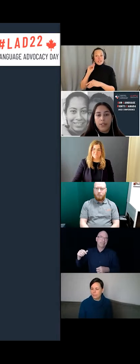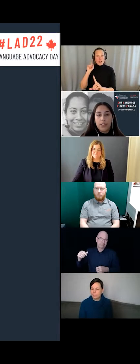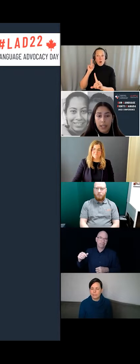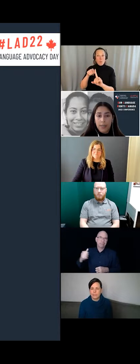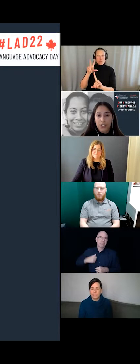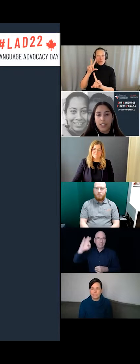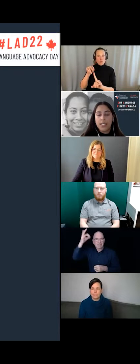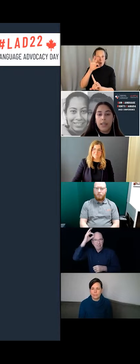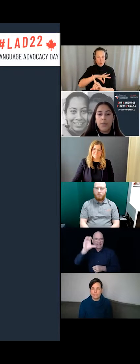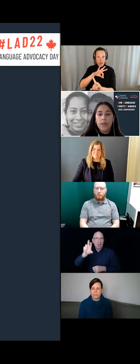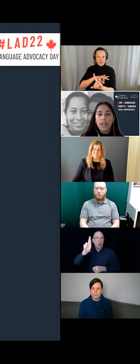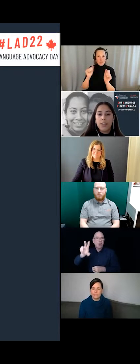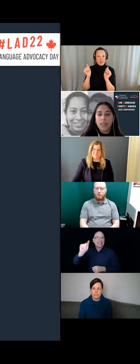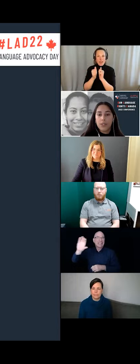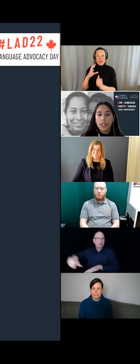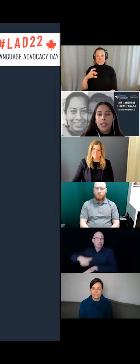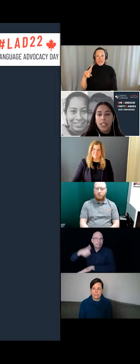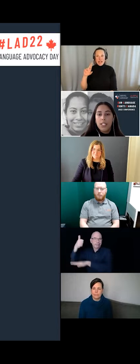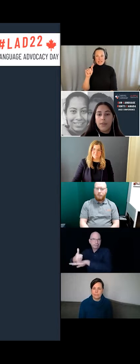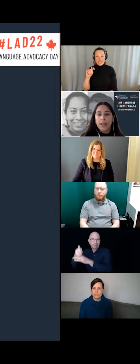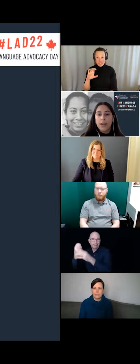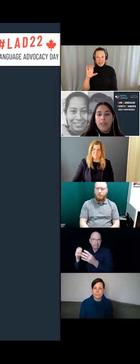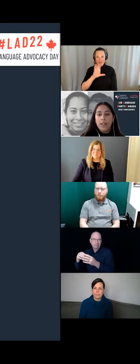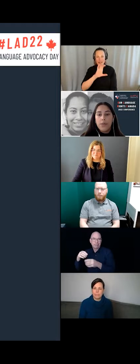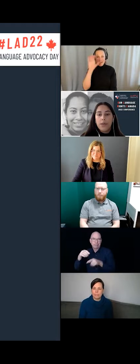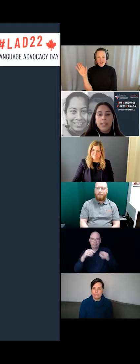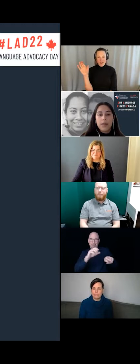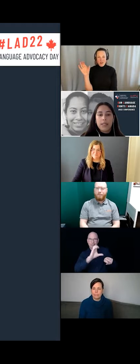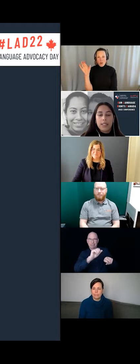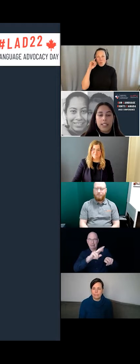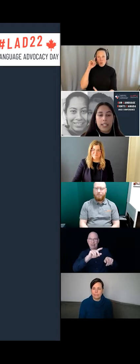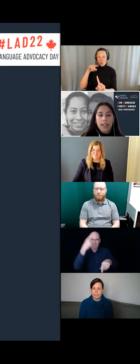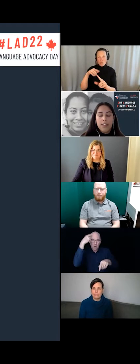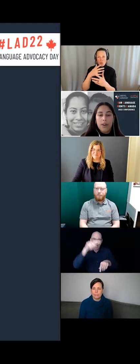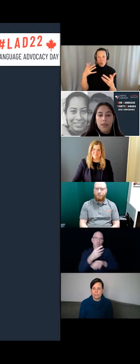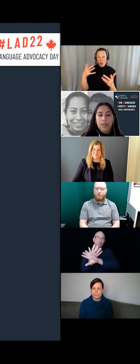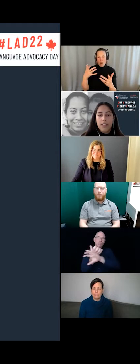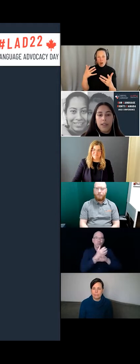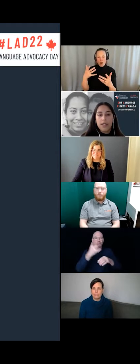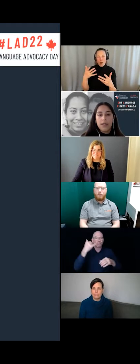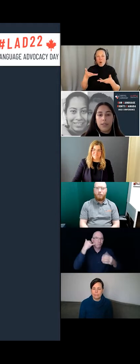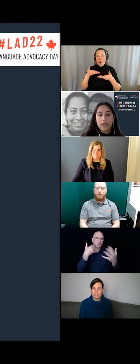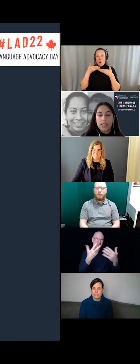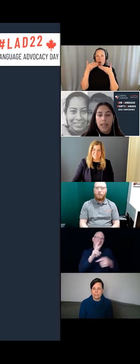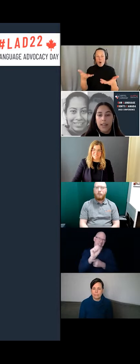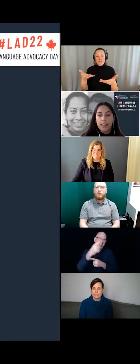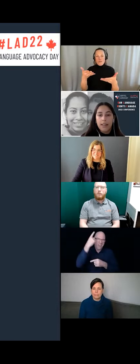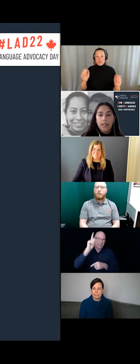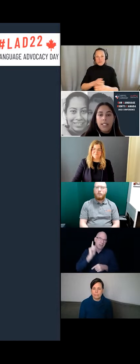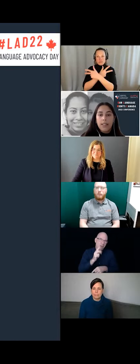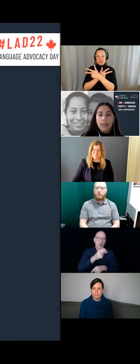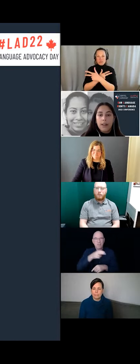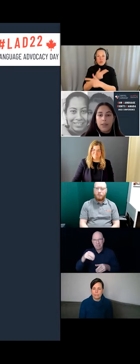une organisation non lucratif avec la radio-télévision et télécommunications, les commissions pour donner